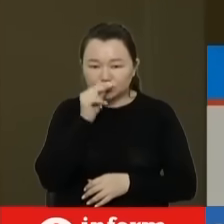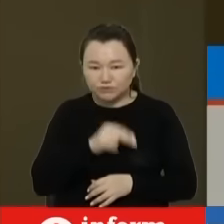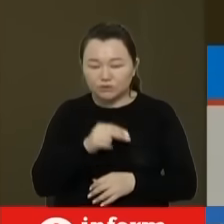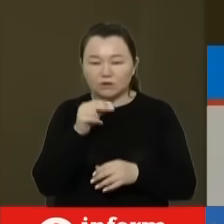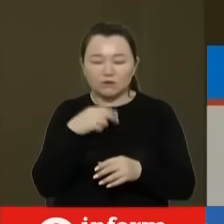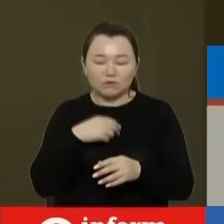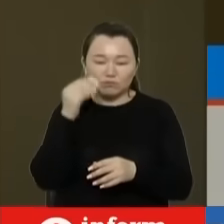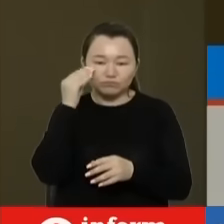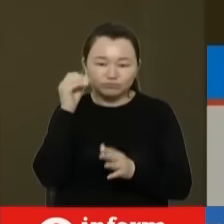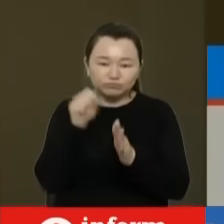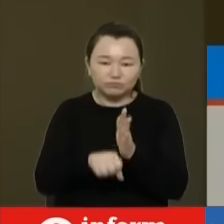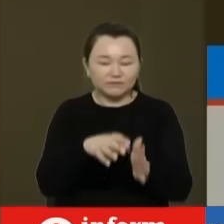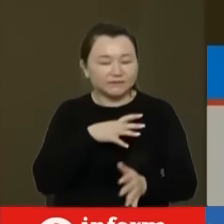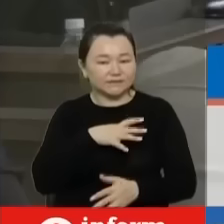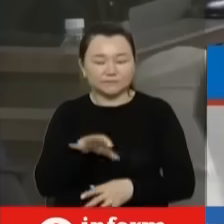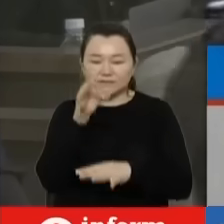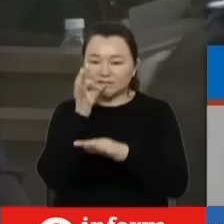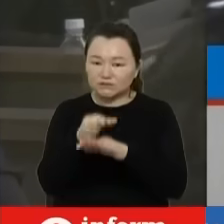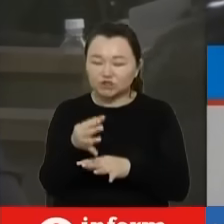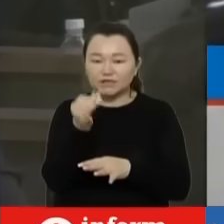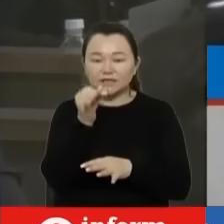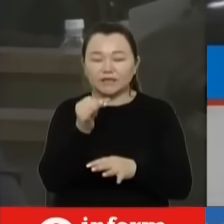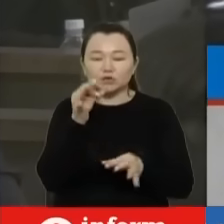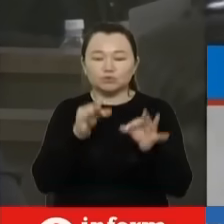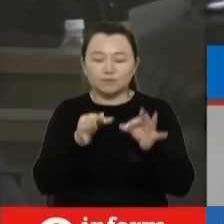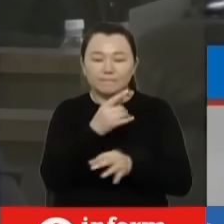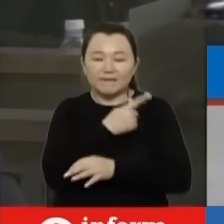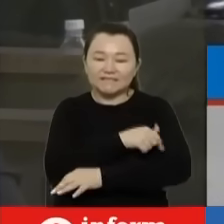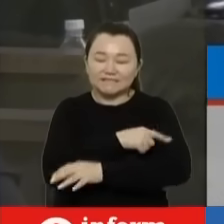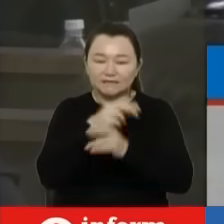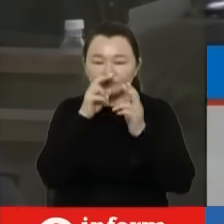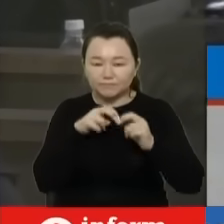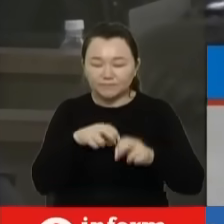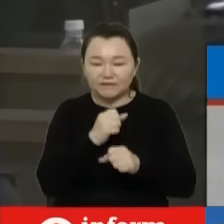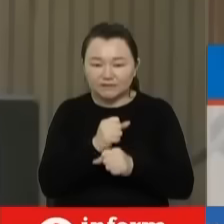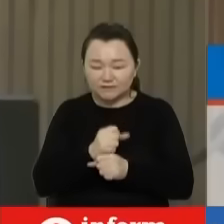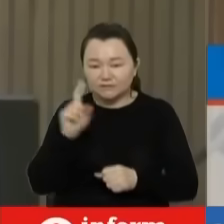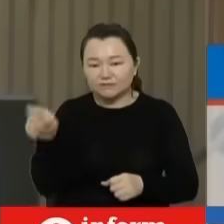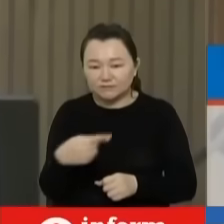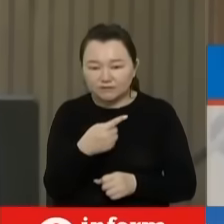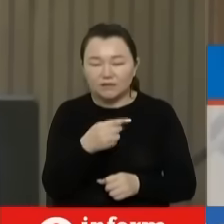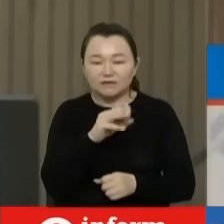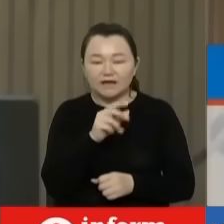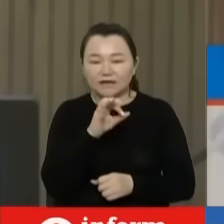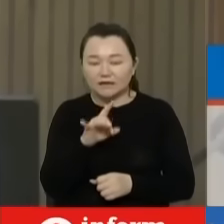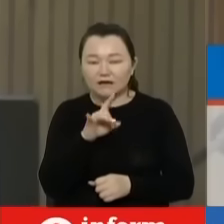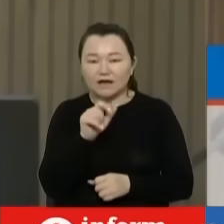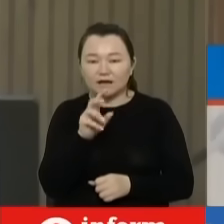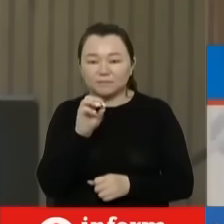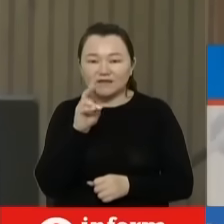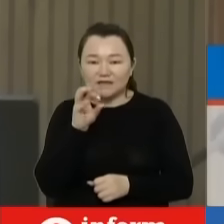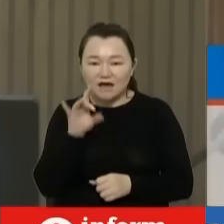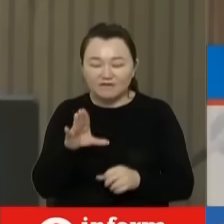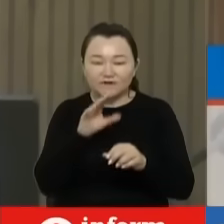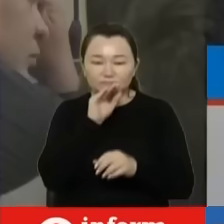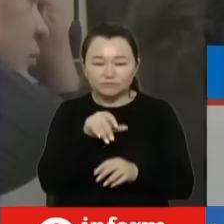құштырған жоқпын деп тағақталды. Сотқа қосымша сот медициналық сараптама жасаған маман да тартылып отыр. Тахир Халимназаровтың айтуынша,